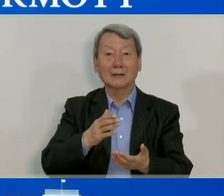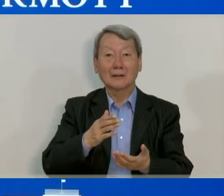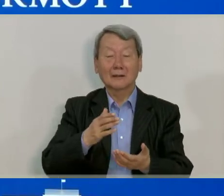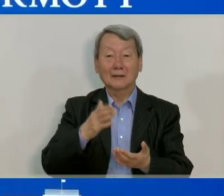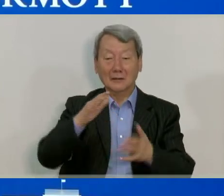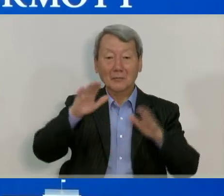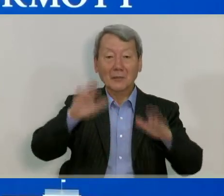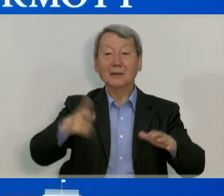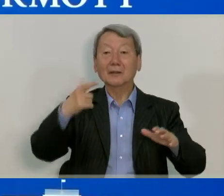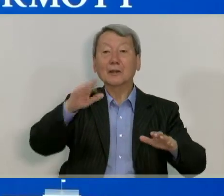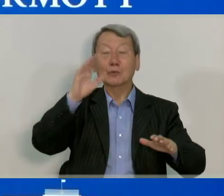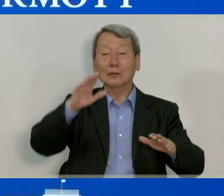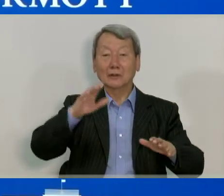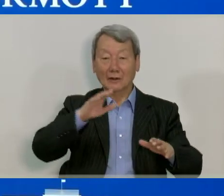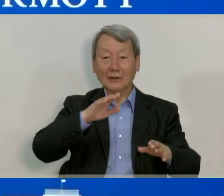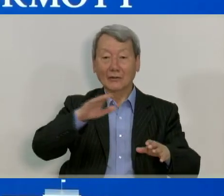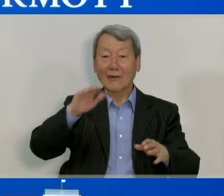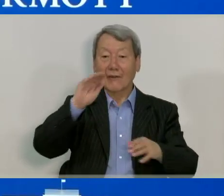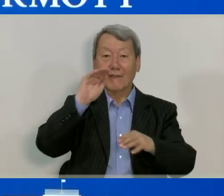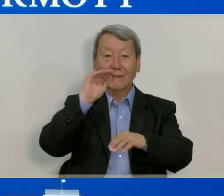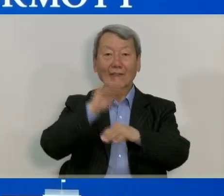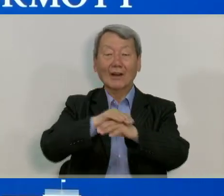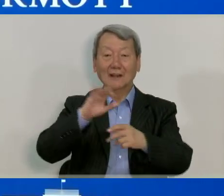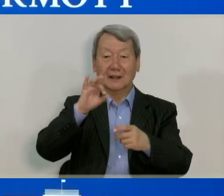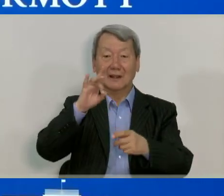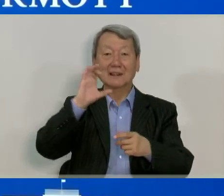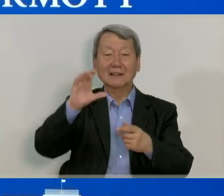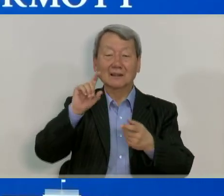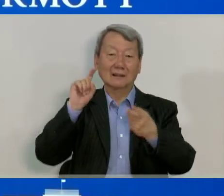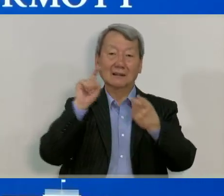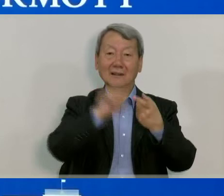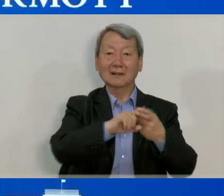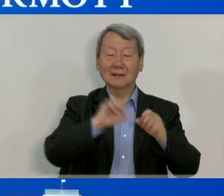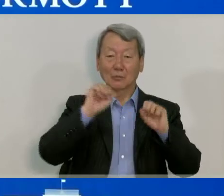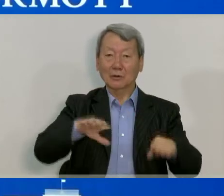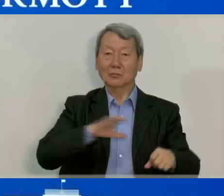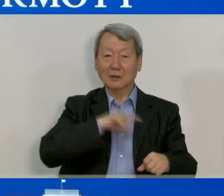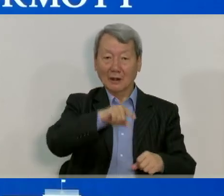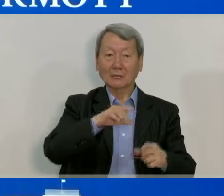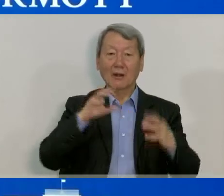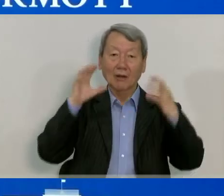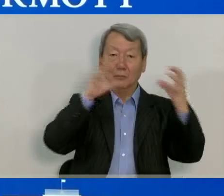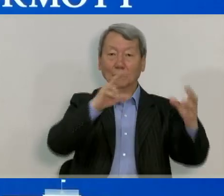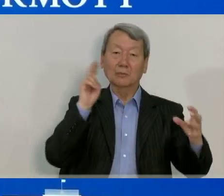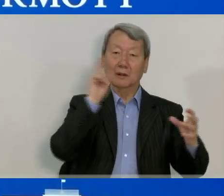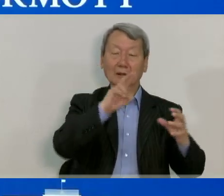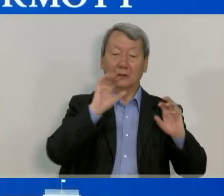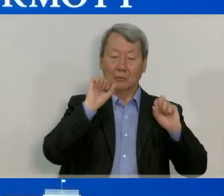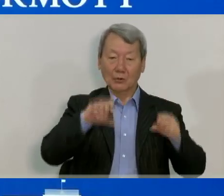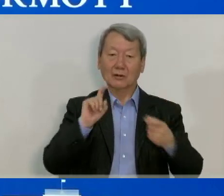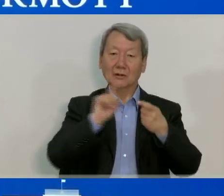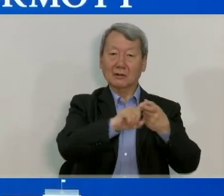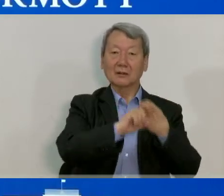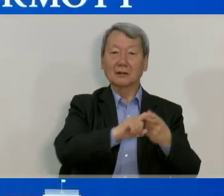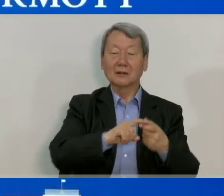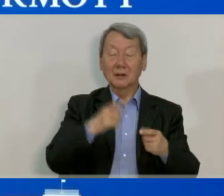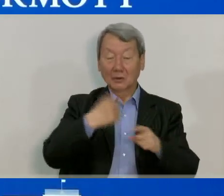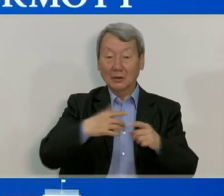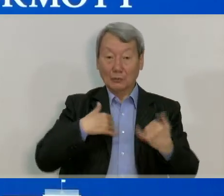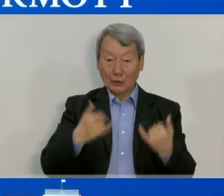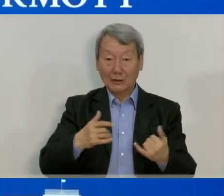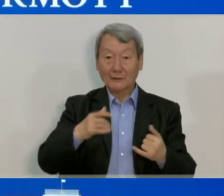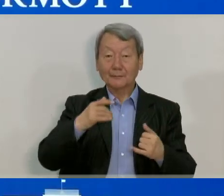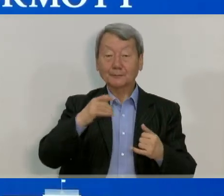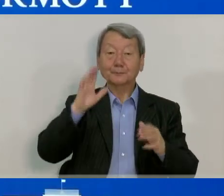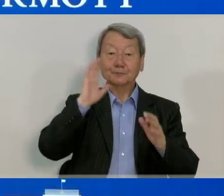послужить местом, где будут реализоваться факторы риска, факторы заражения там будут иметь место. Поэтому